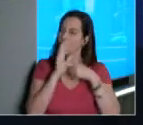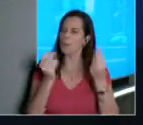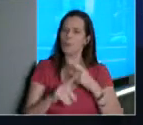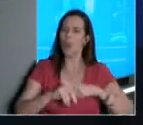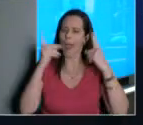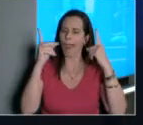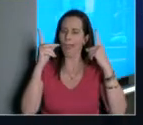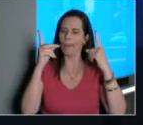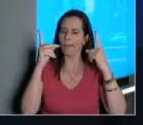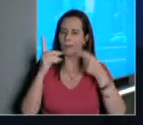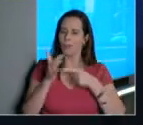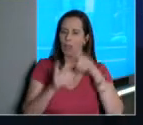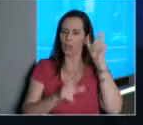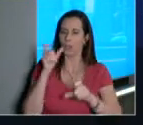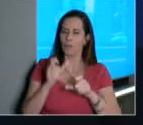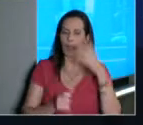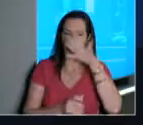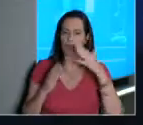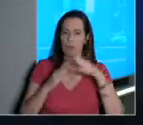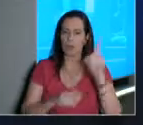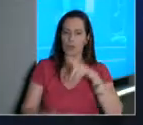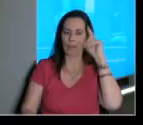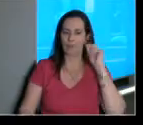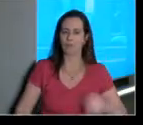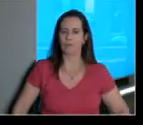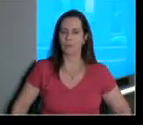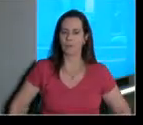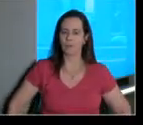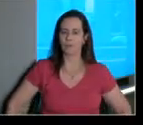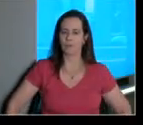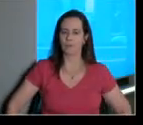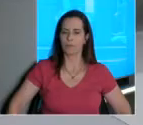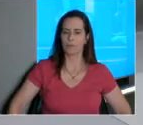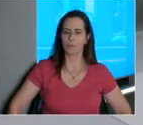אחר קצת של התושבים האפריקנים שגרים כאן.